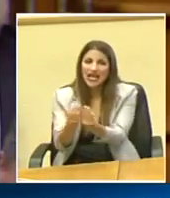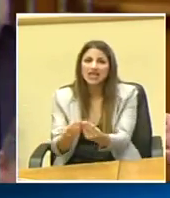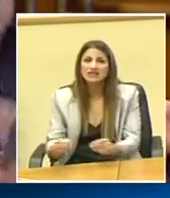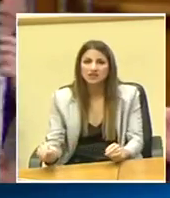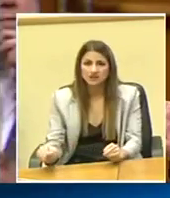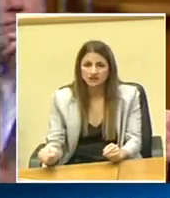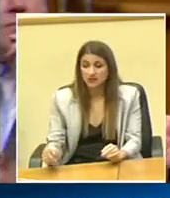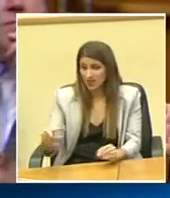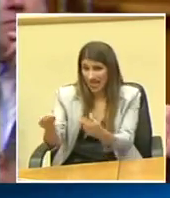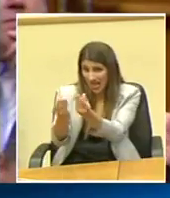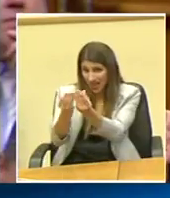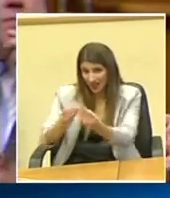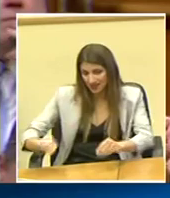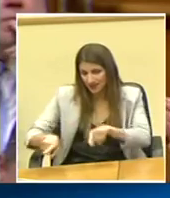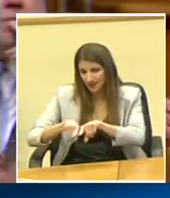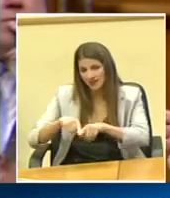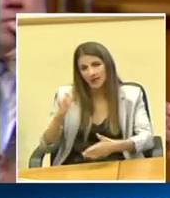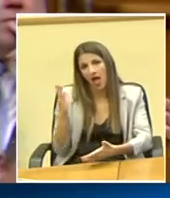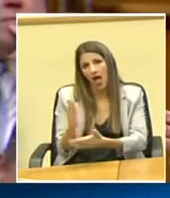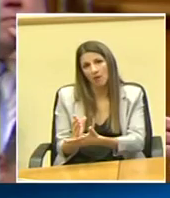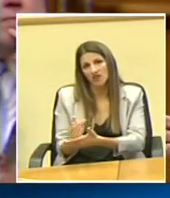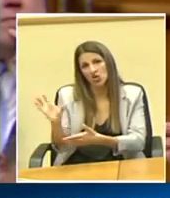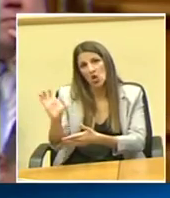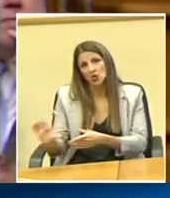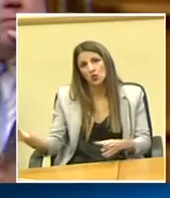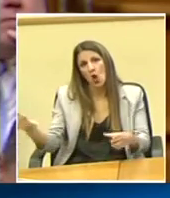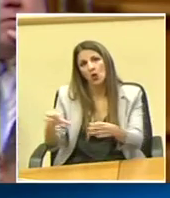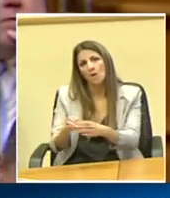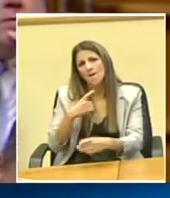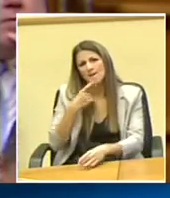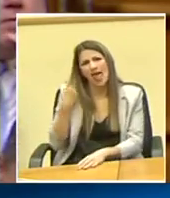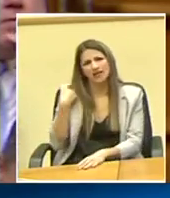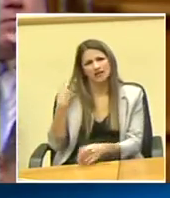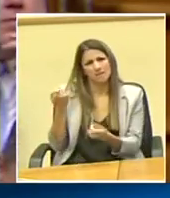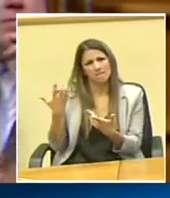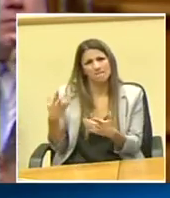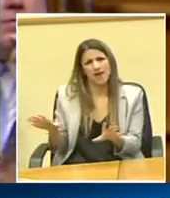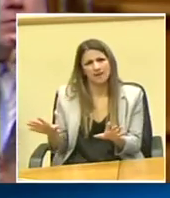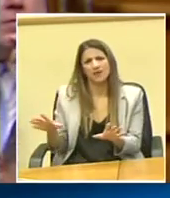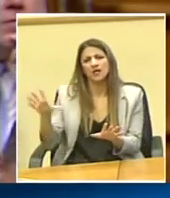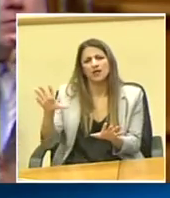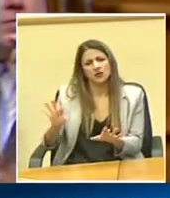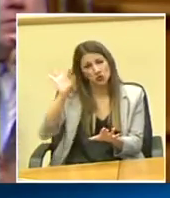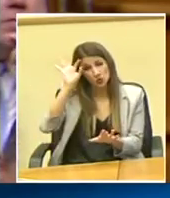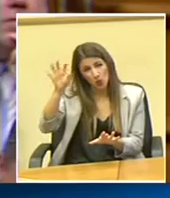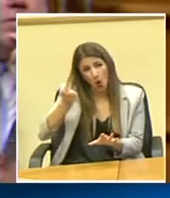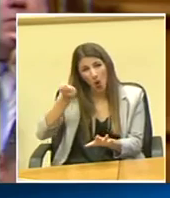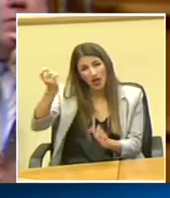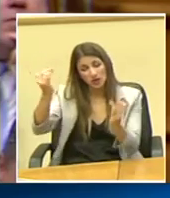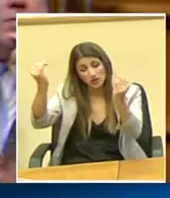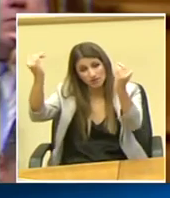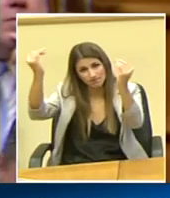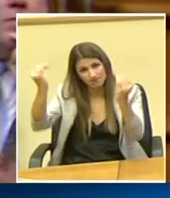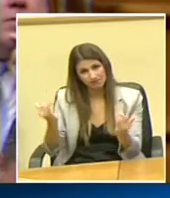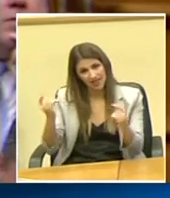στο πλαίσιο αυτό των αποφάσεων του Eurogroup του περασμένου έτους για την απομείωση του χρέους, για την ελάφρυνση